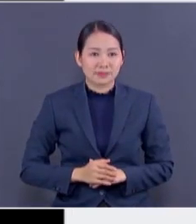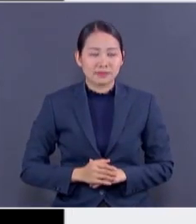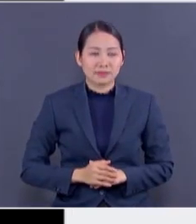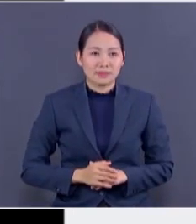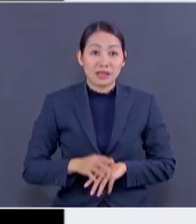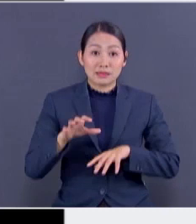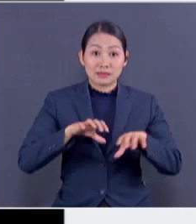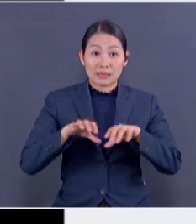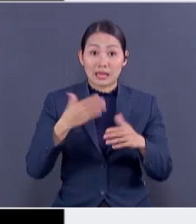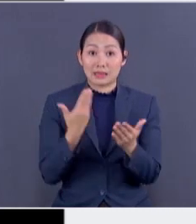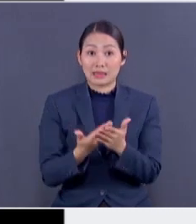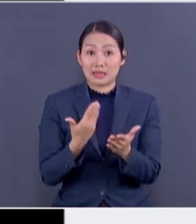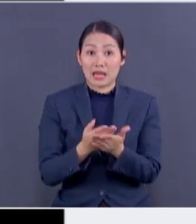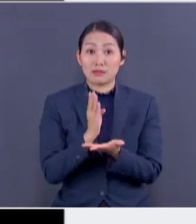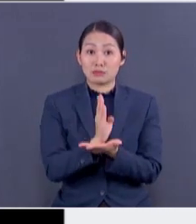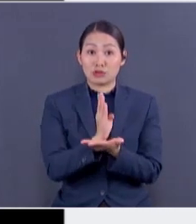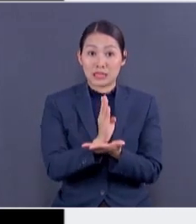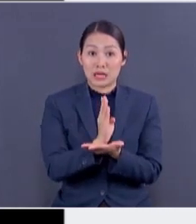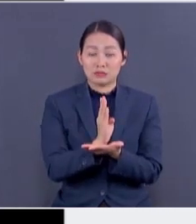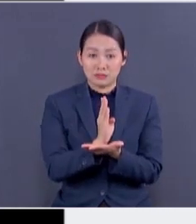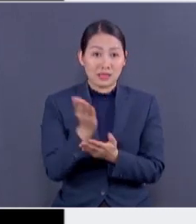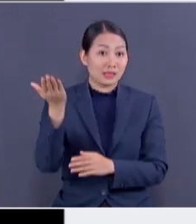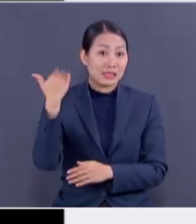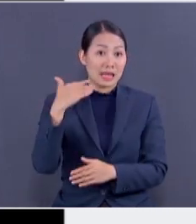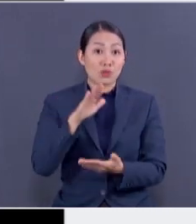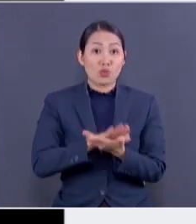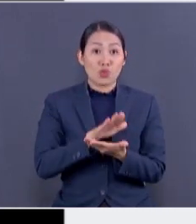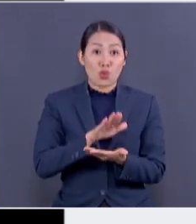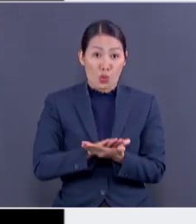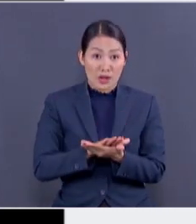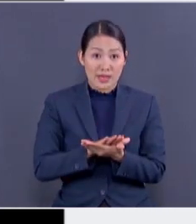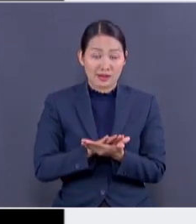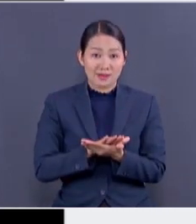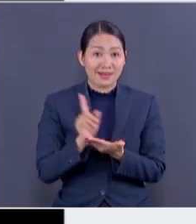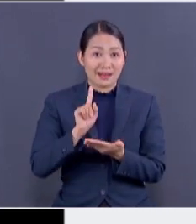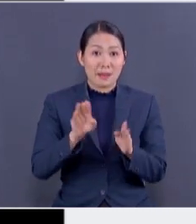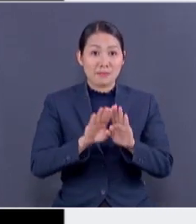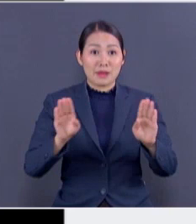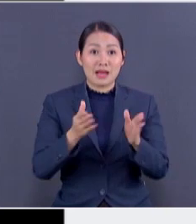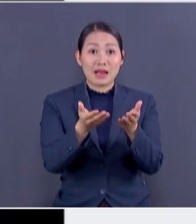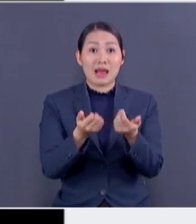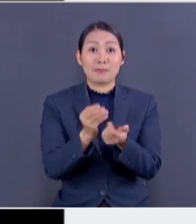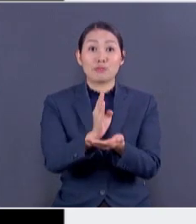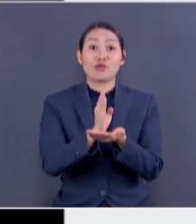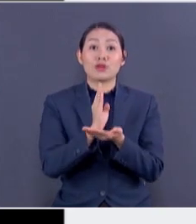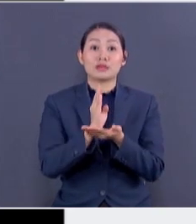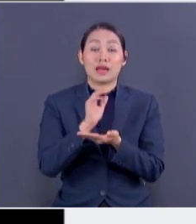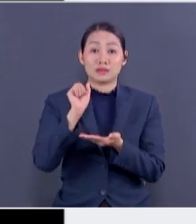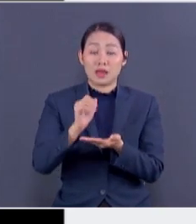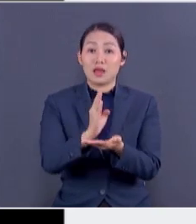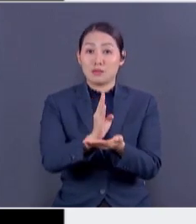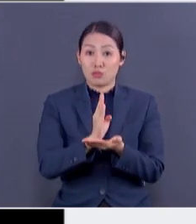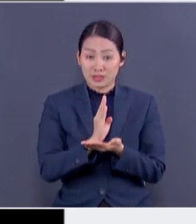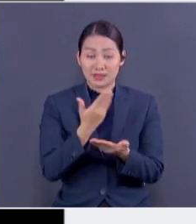คเนี่ยแหละครับที่ทางโรงเรียนเขาเปิดรับไว้ก่อนหน้านี้นะครับมีความช่วยเหลือเพื่อสมทบทุนการจัดงานศพผู้เสียชีวิตทั้ง3ค